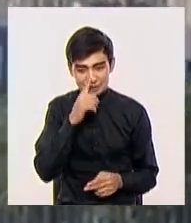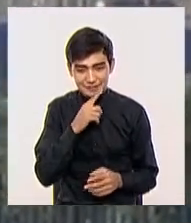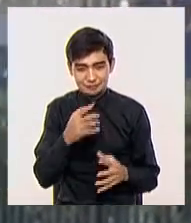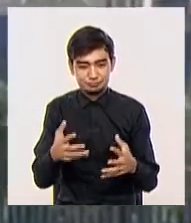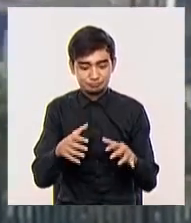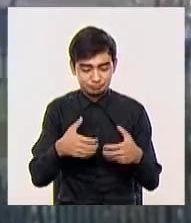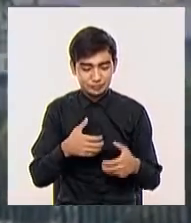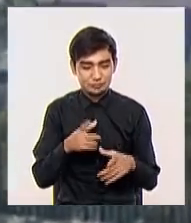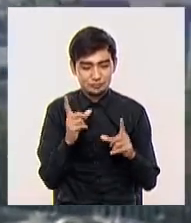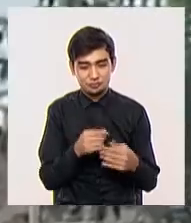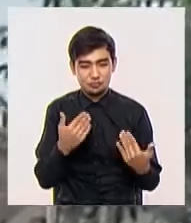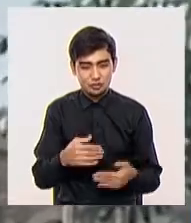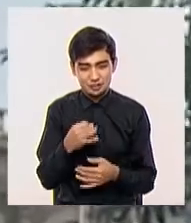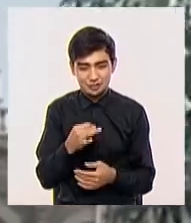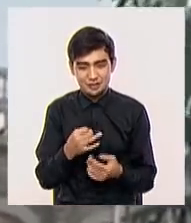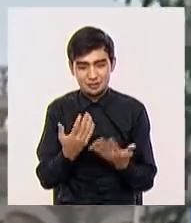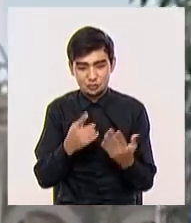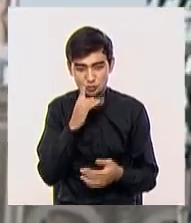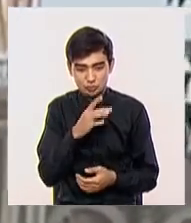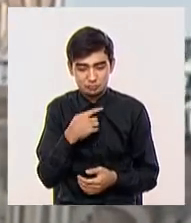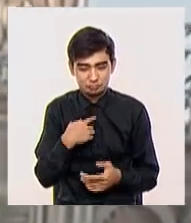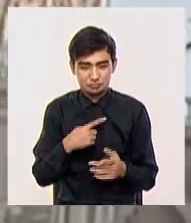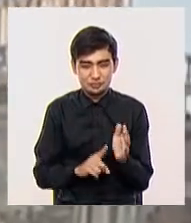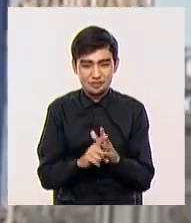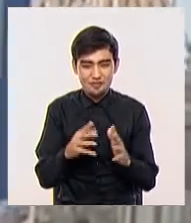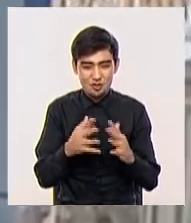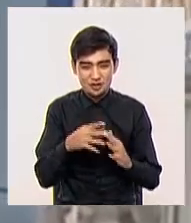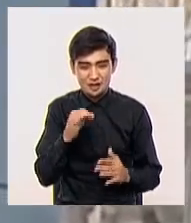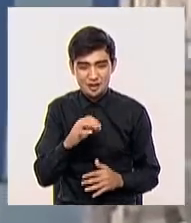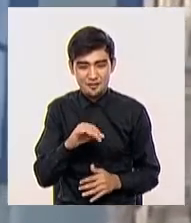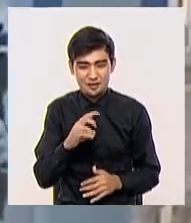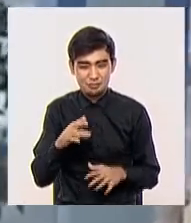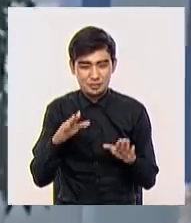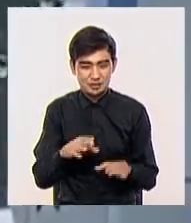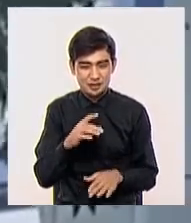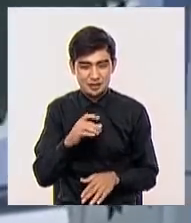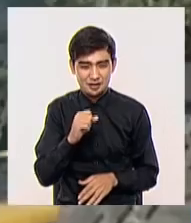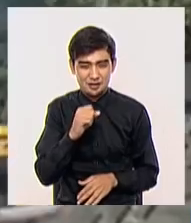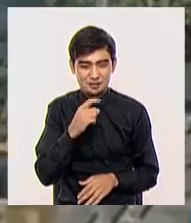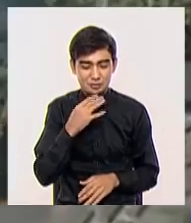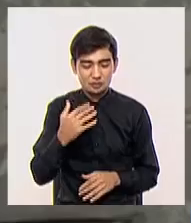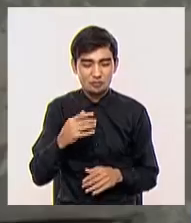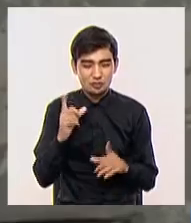тағы ескертті. Қазірдің өзінде Ауғанстаннан Әзербайжанның әскери бітімгерлері ұшып кеткен.